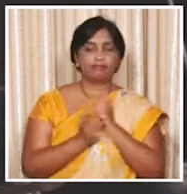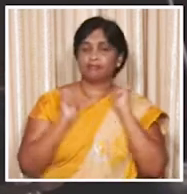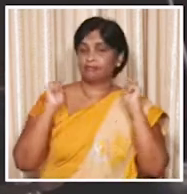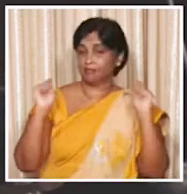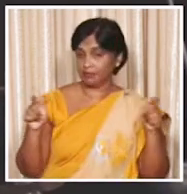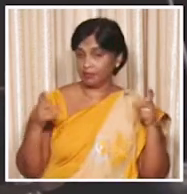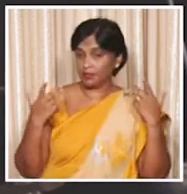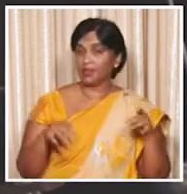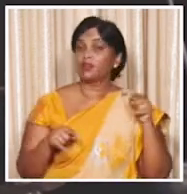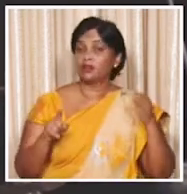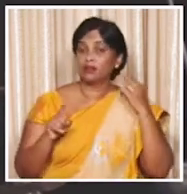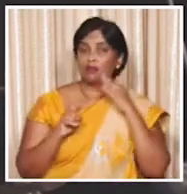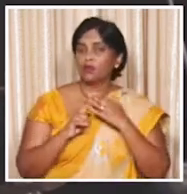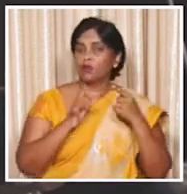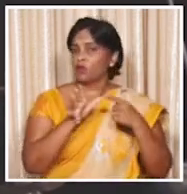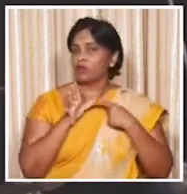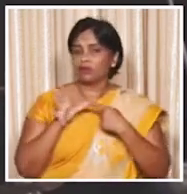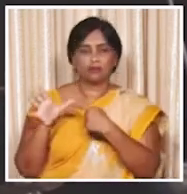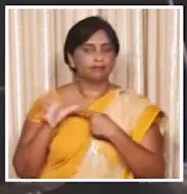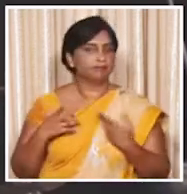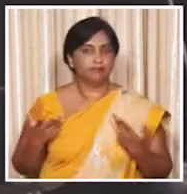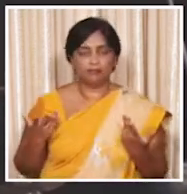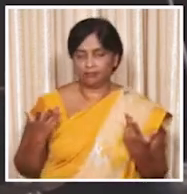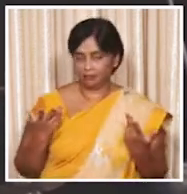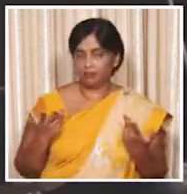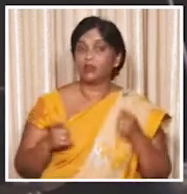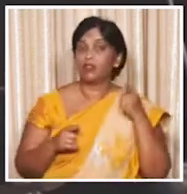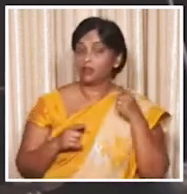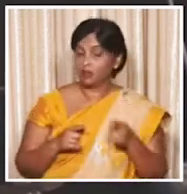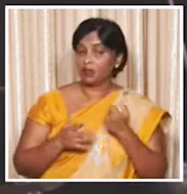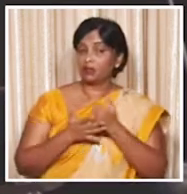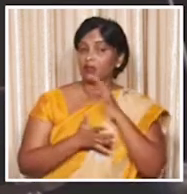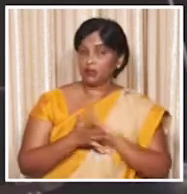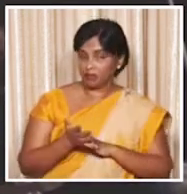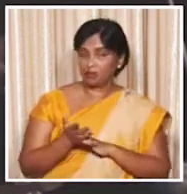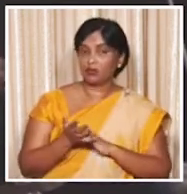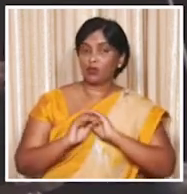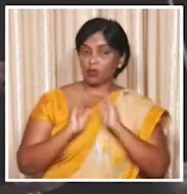கடிதங்களுக்கு எந்த விதமான பதிலும் எங்களுக்கு கிடைக்கவில்லை. நான் அந்த கடிதங்களையும் இதில் சொன்ன விடயங்களையும்